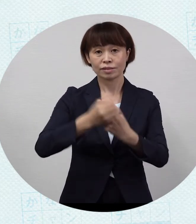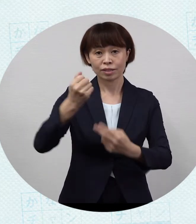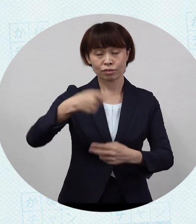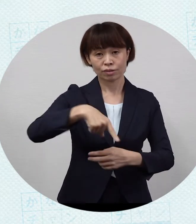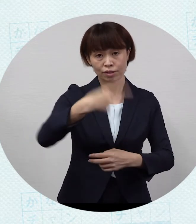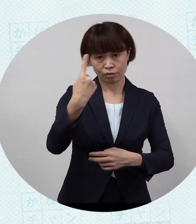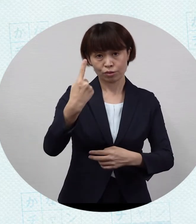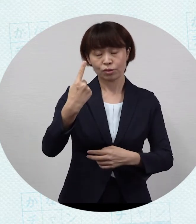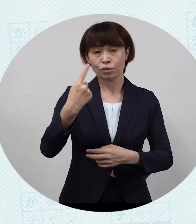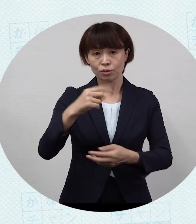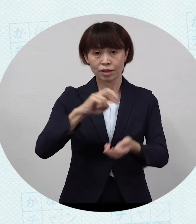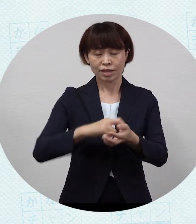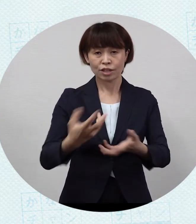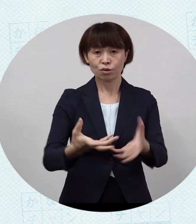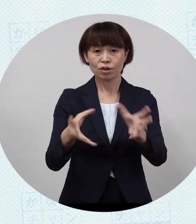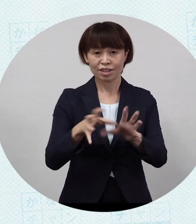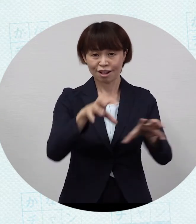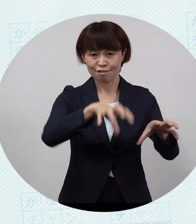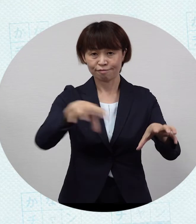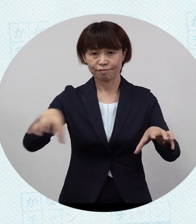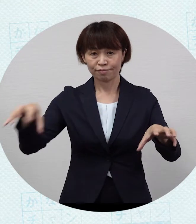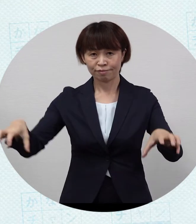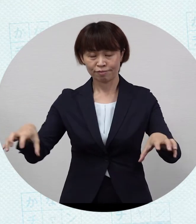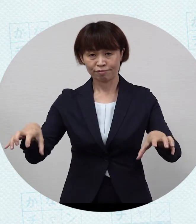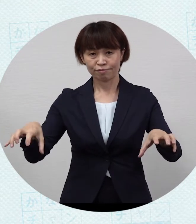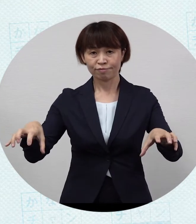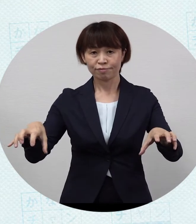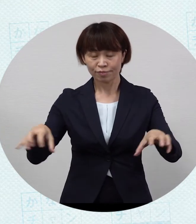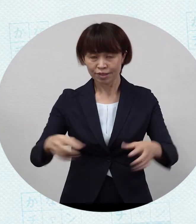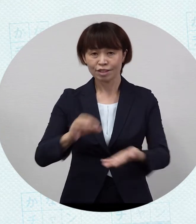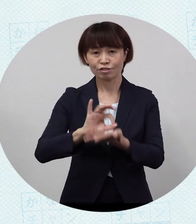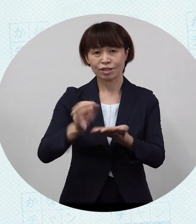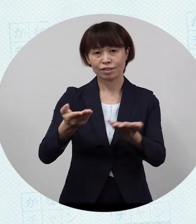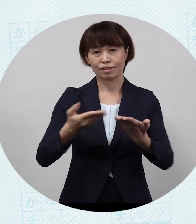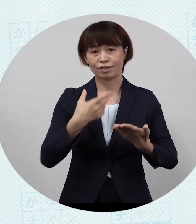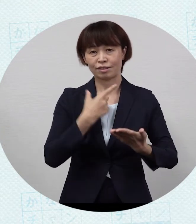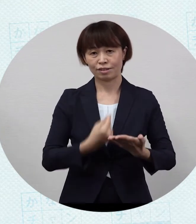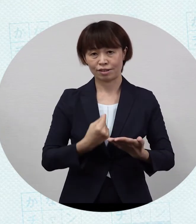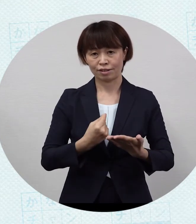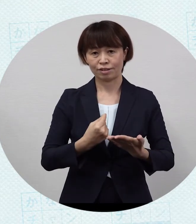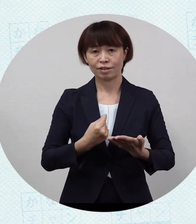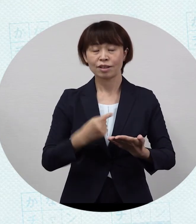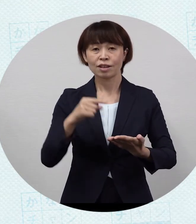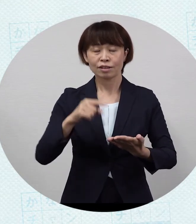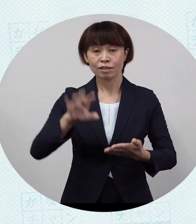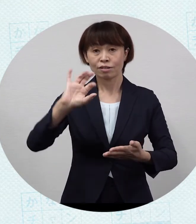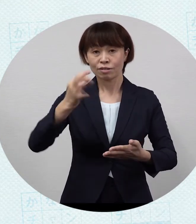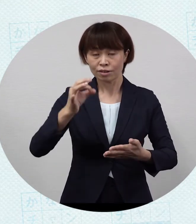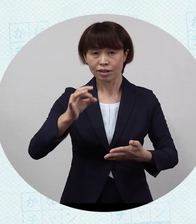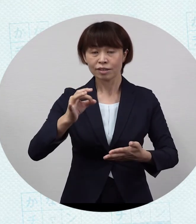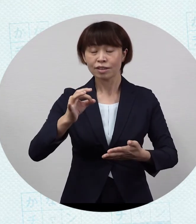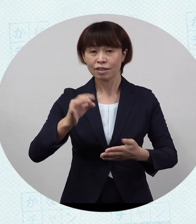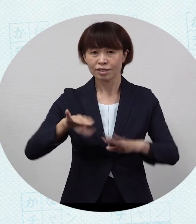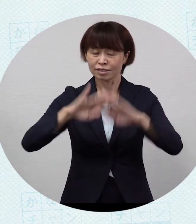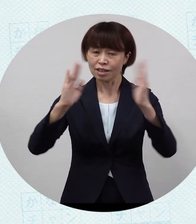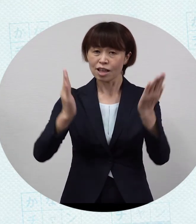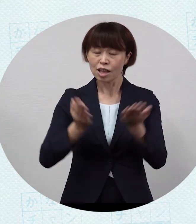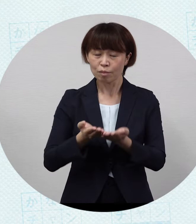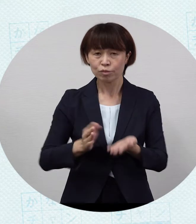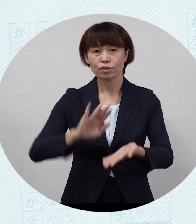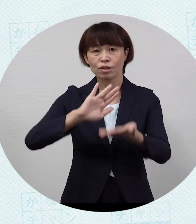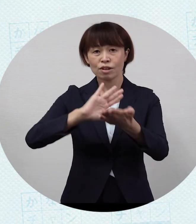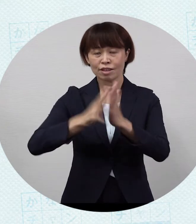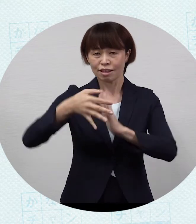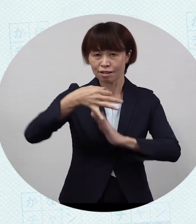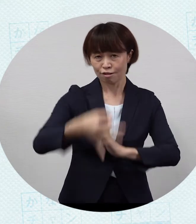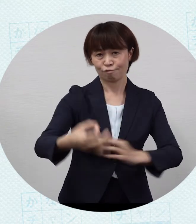れをですねいろんな医療機関に、使っていただきたいと思うんだけども、全額補助です。 全額